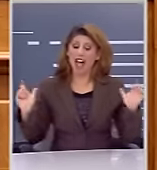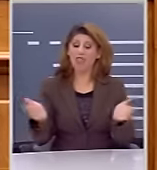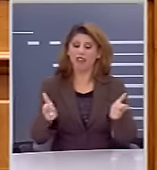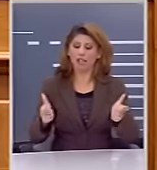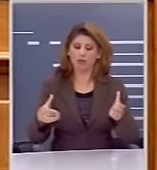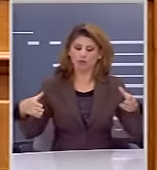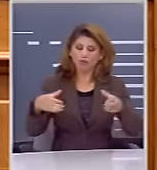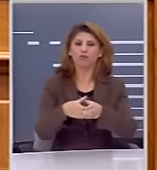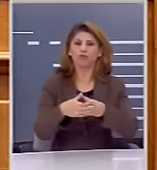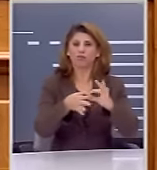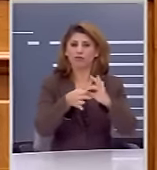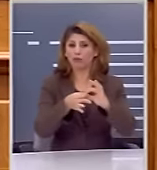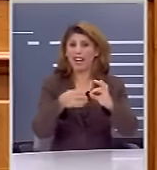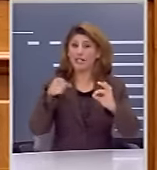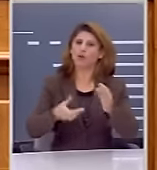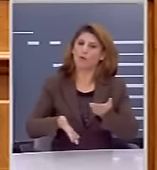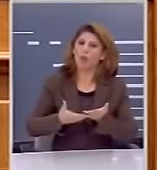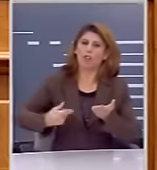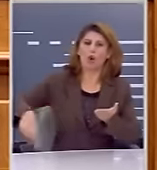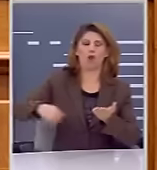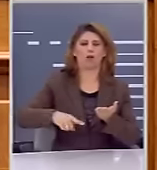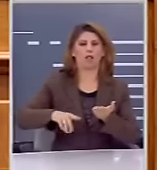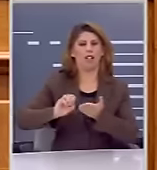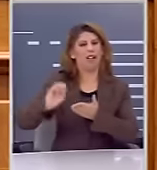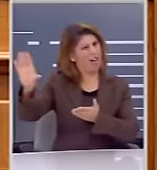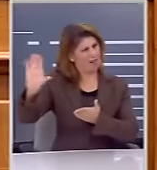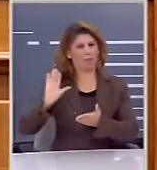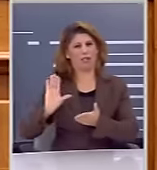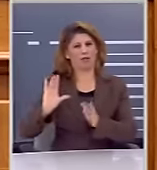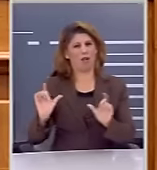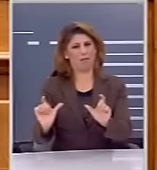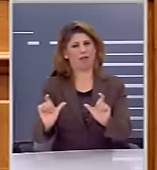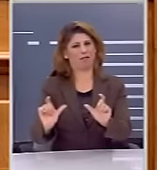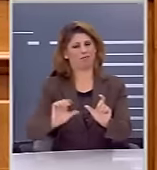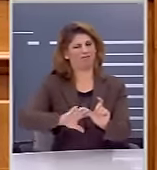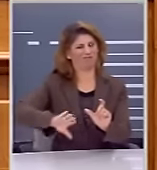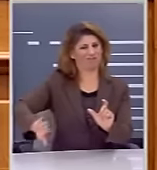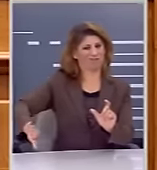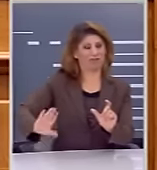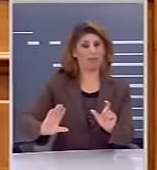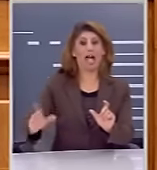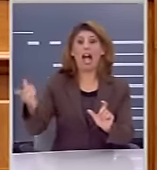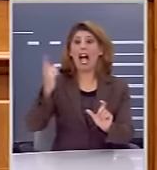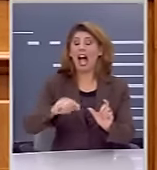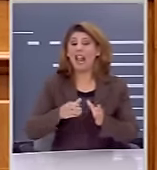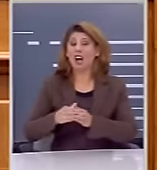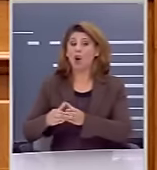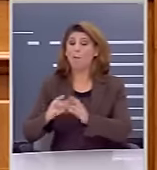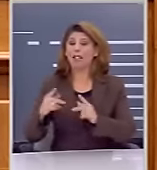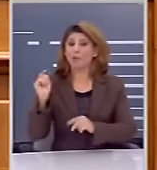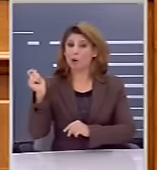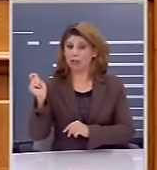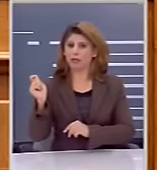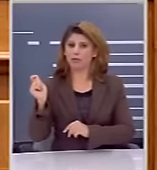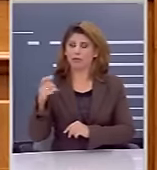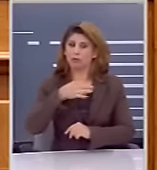αυτό μπορείτε να συμβάλλετε όλοι σας. Ας αφήσουμε απ' έξω την εθνική άμυνα. Όσον αφορά άλλα κόμματα της αντιπολίτευσης που βγαίνουν και